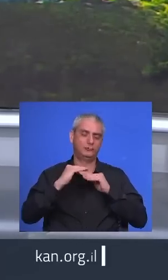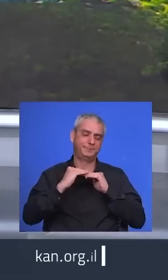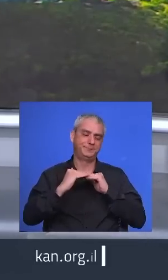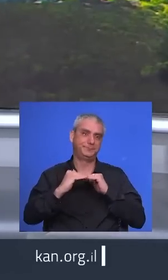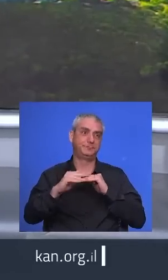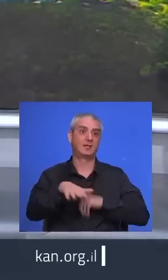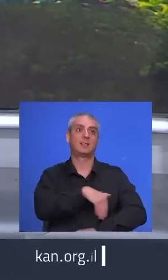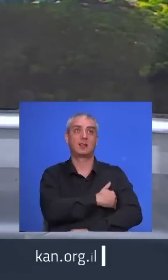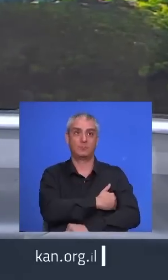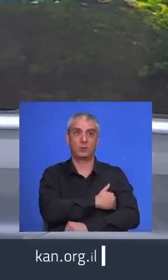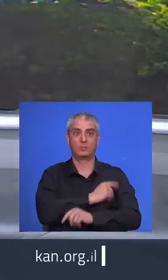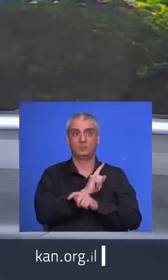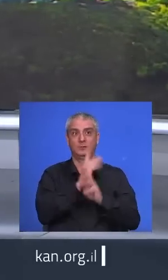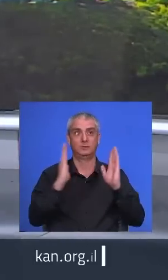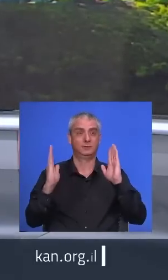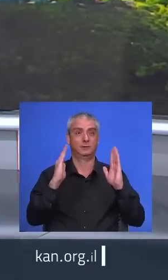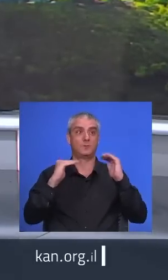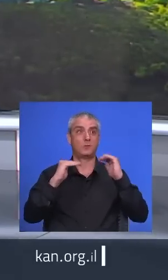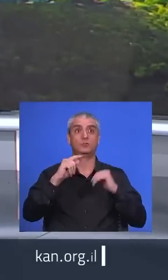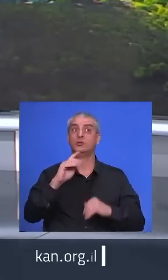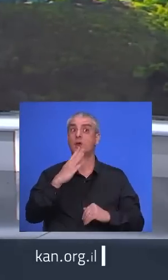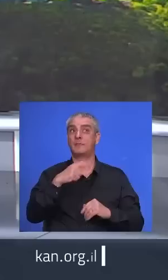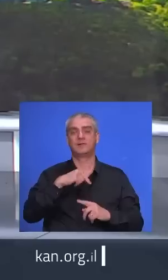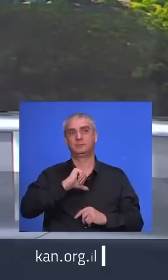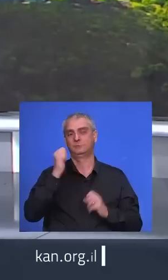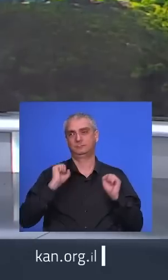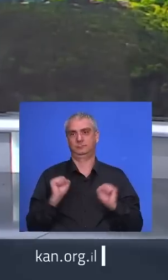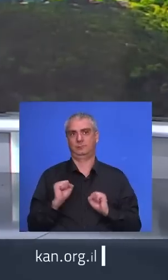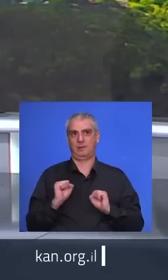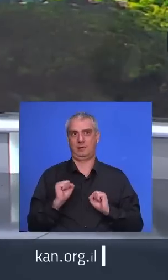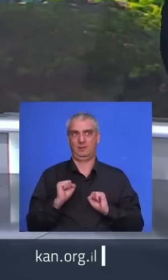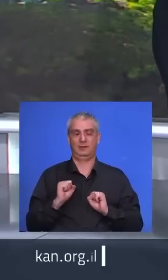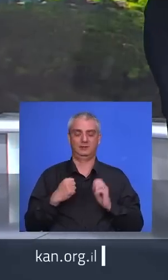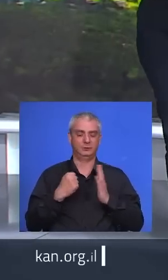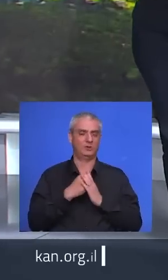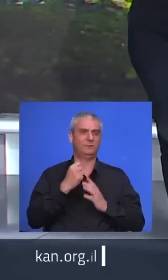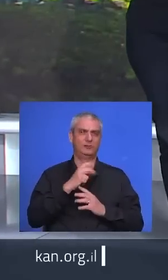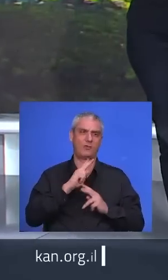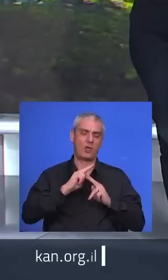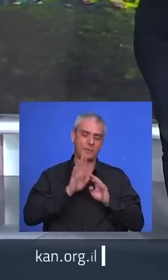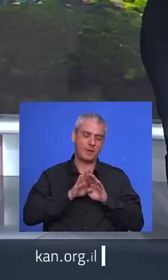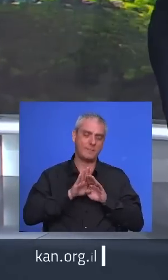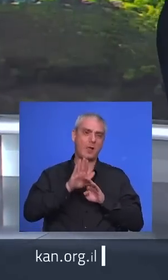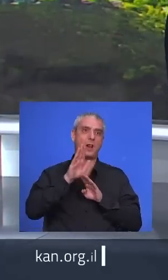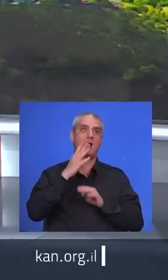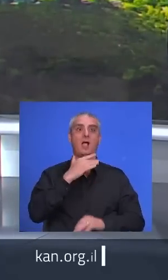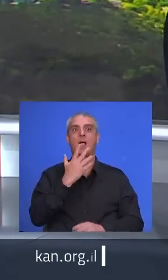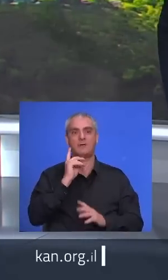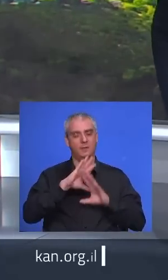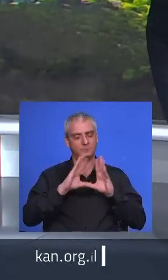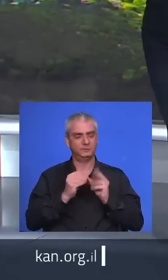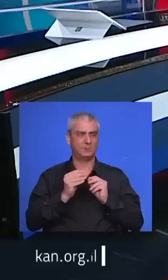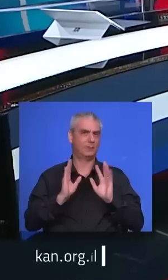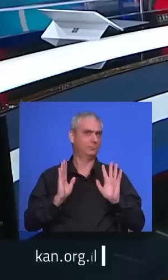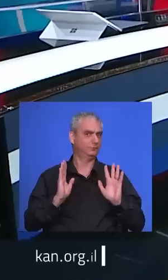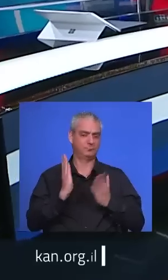האלה בטווח הממוצע, כשביום רביעי זה היום הקר ביותר. לקראת סוף השבוע שוב עלייה בטמפרטורות, אבל בסך הכל, מיכל,